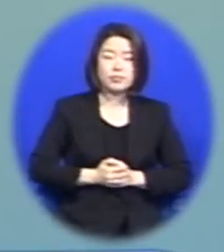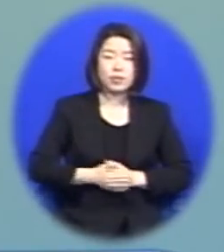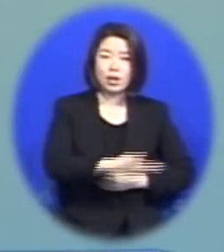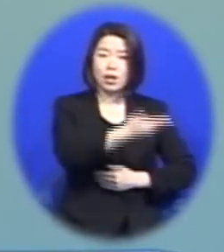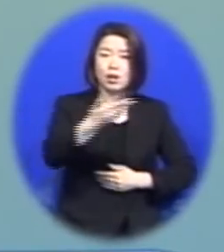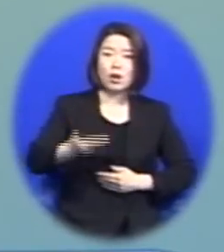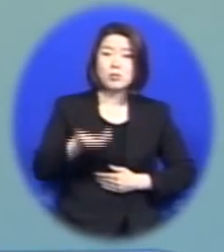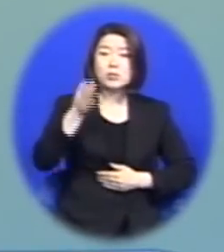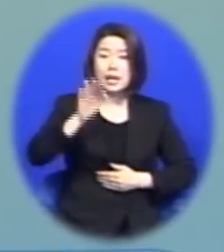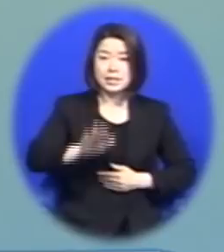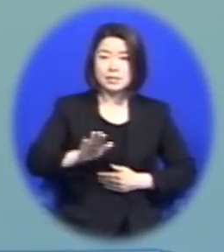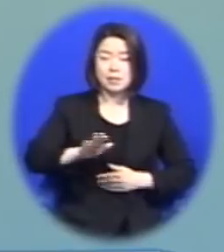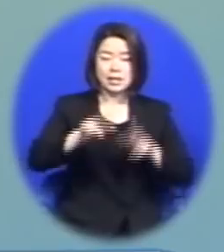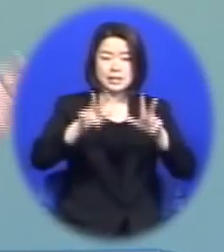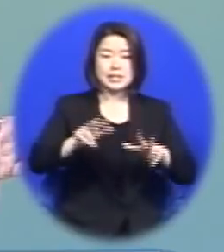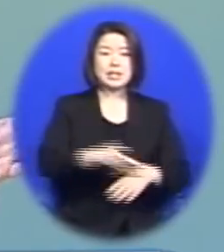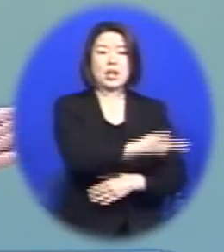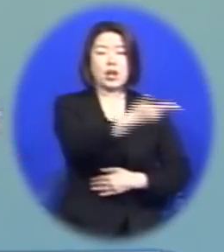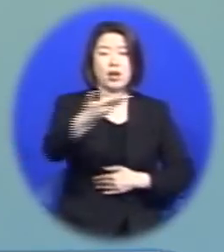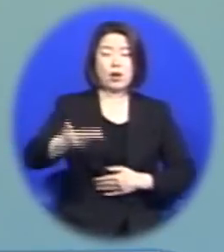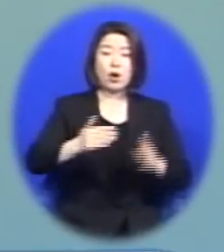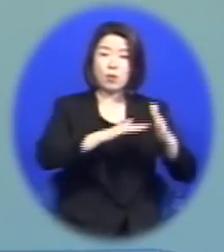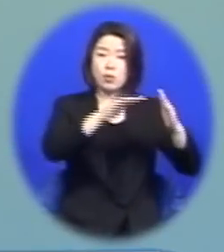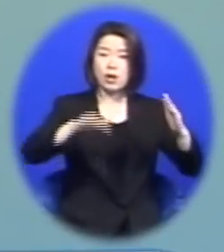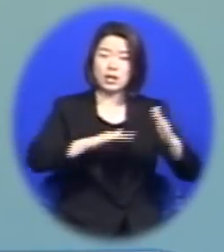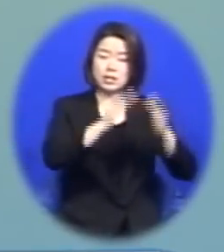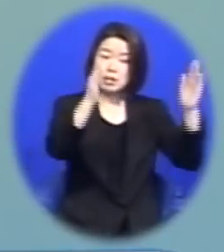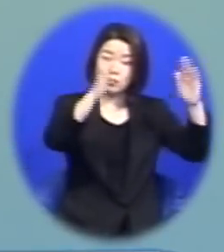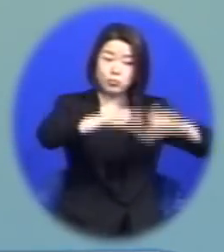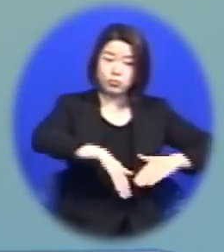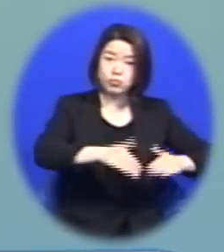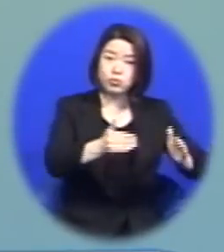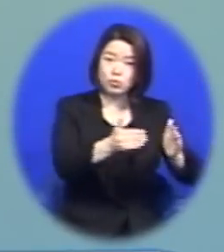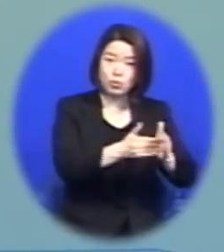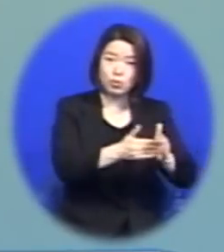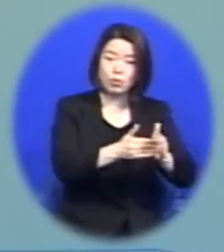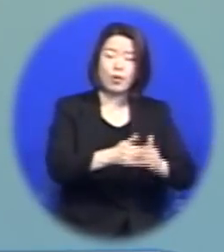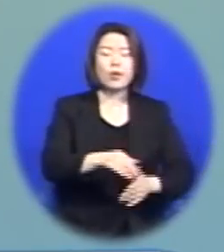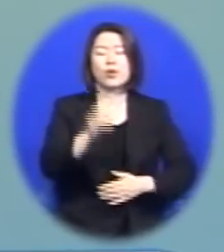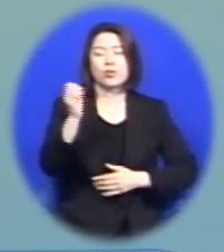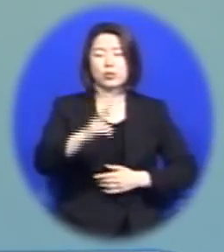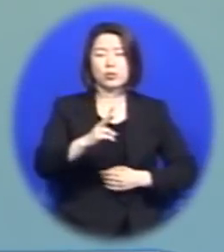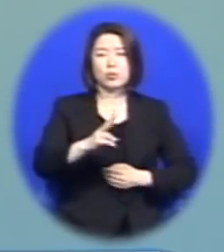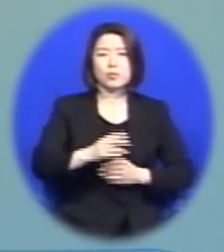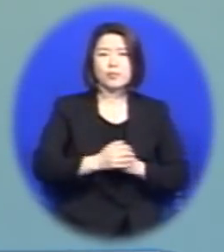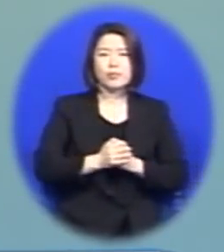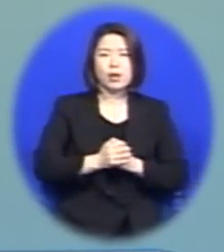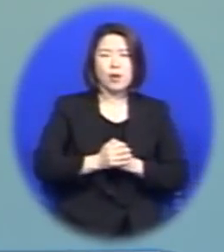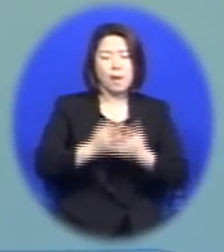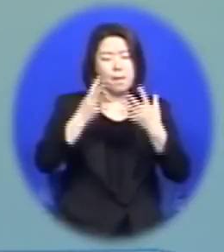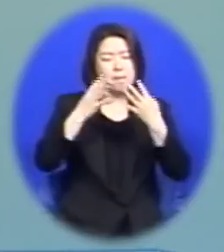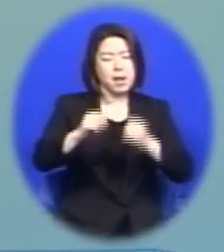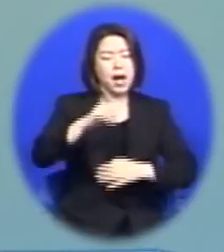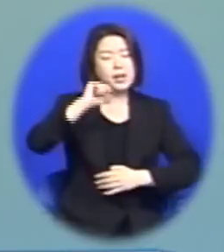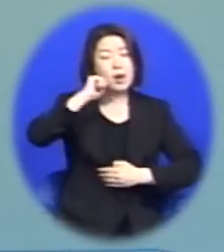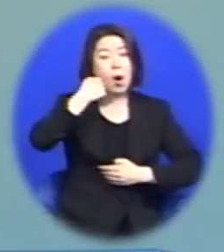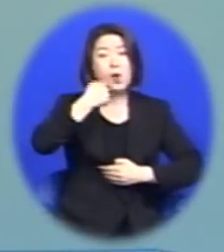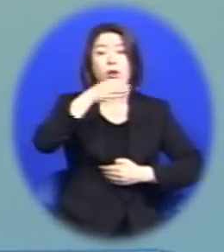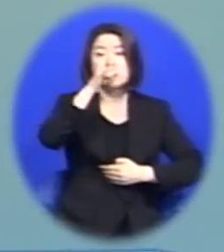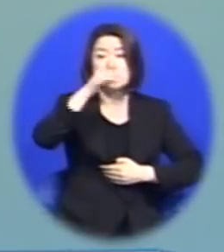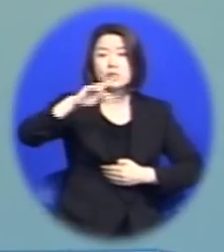여러분 그러나 지금 현재 여러분의 가정이 무너졌고 심히 어려움이 많다고 하더라도